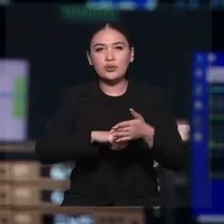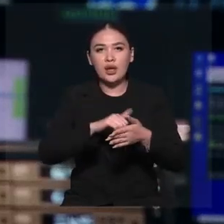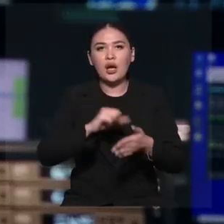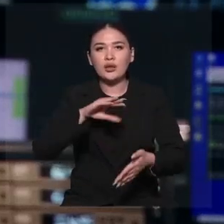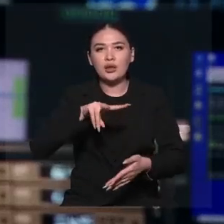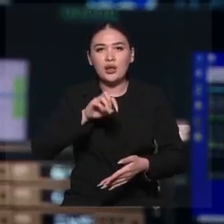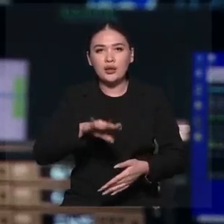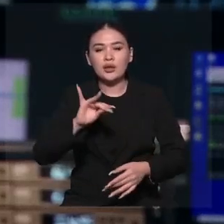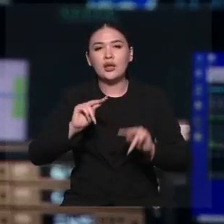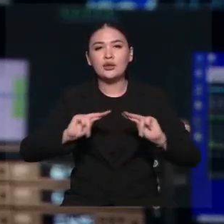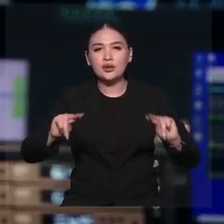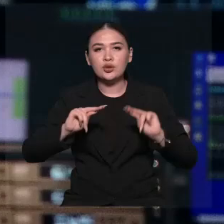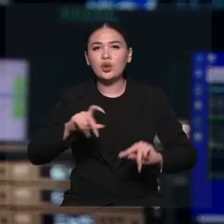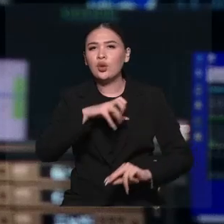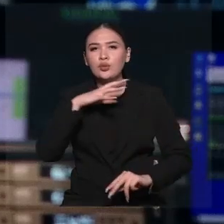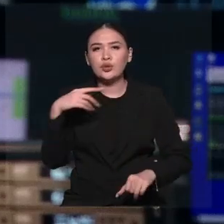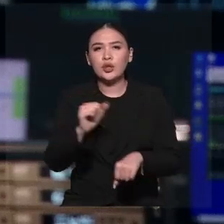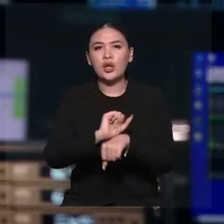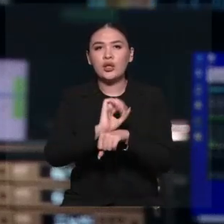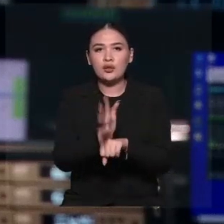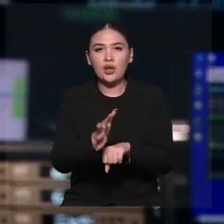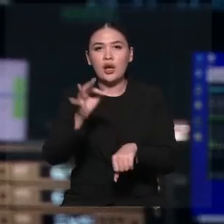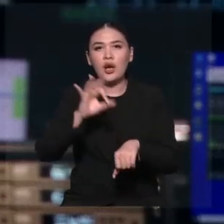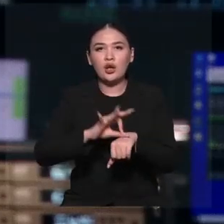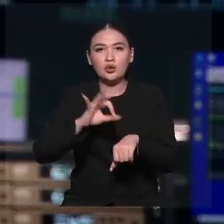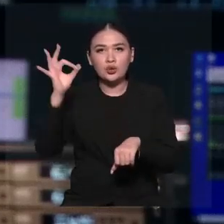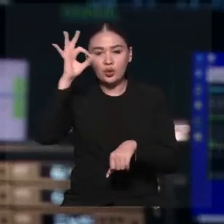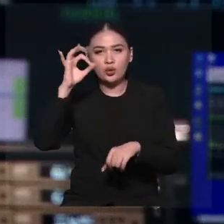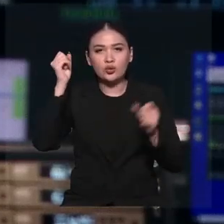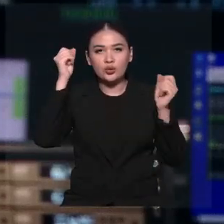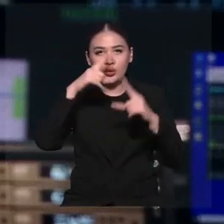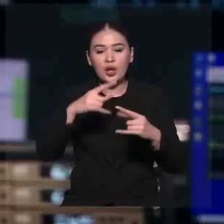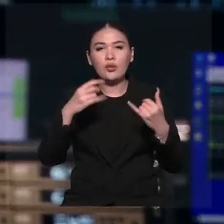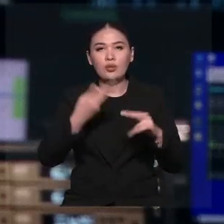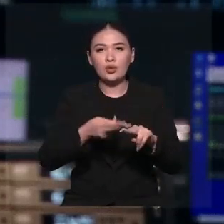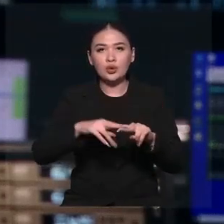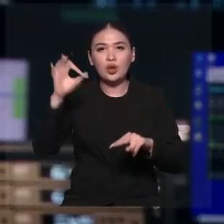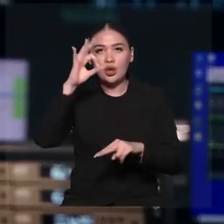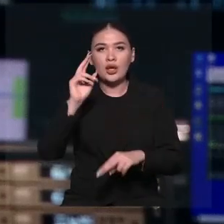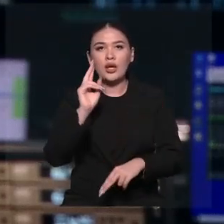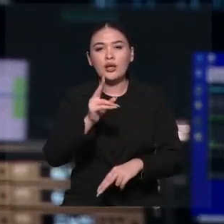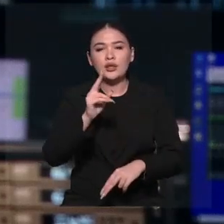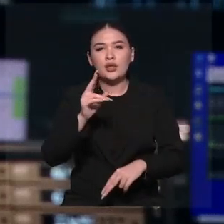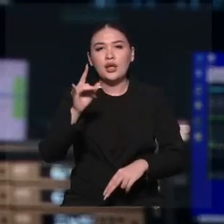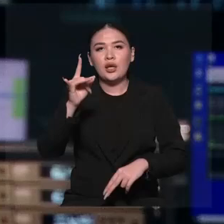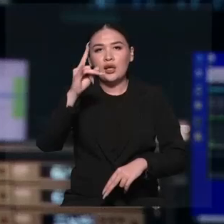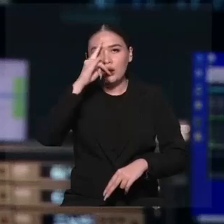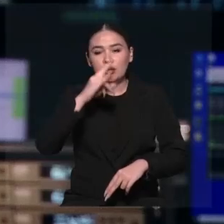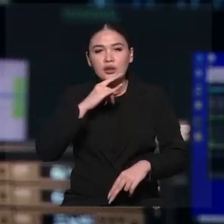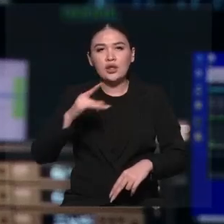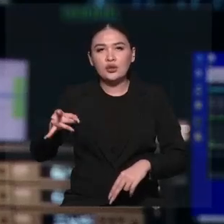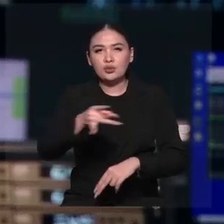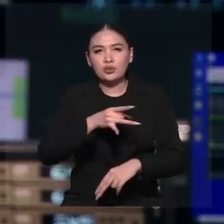мен жаттықтырушылардың көбінен коронавирус инфекциясы анықталған. Бұл туралы президенттің кеңесшісі баспасөз